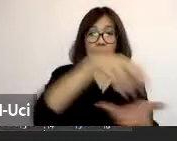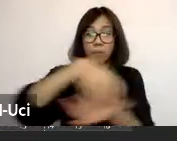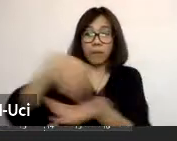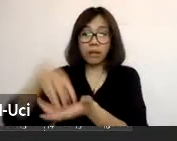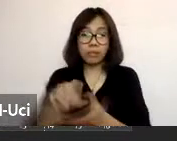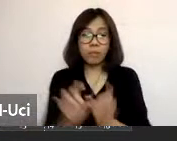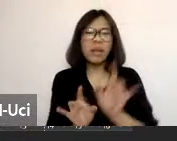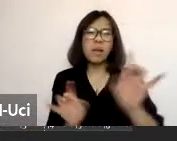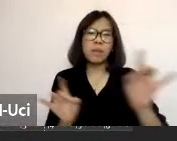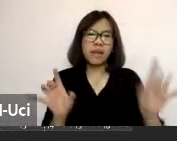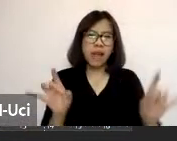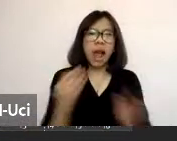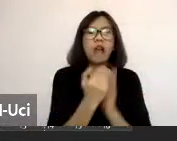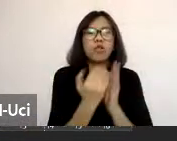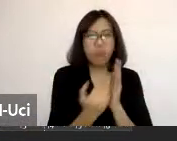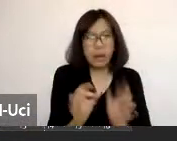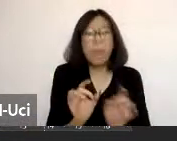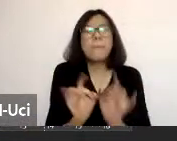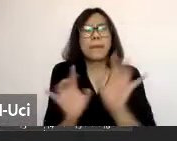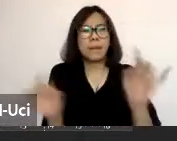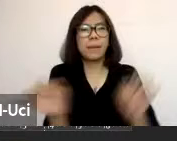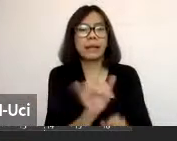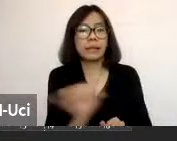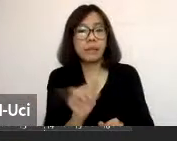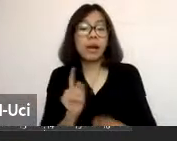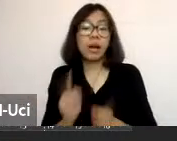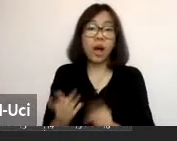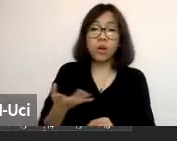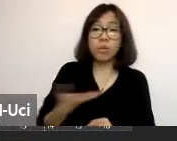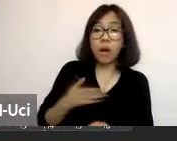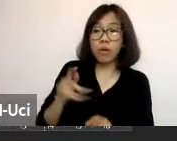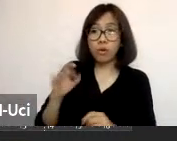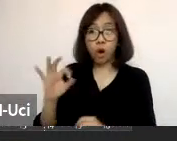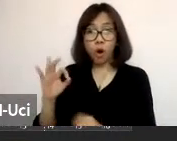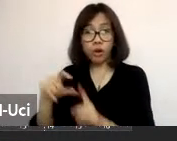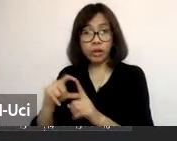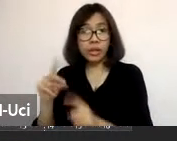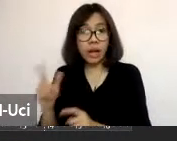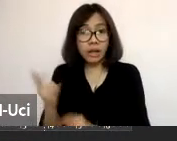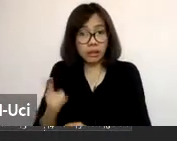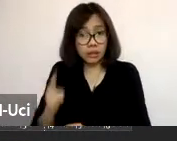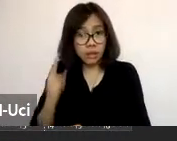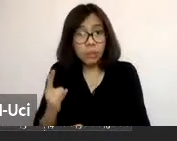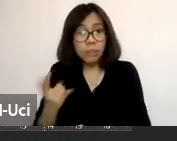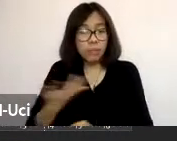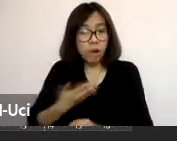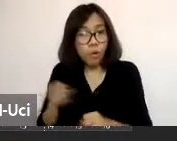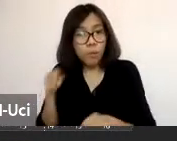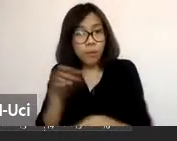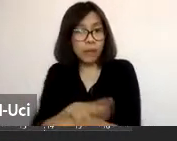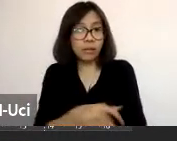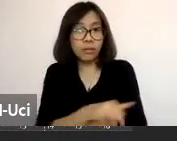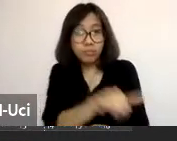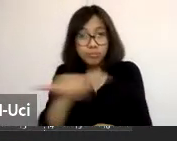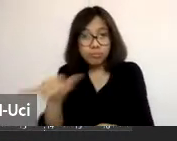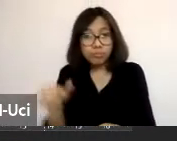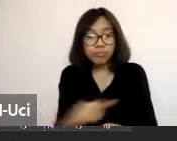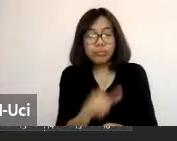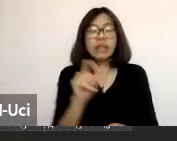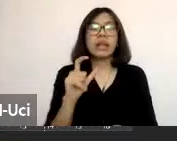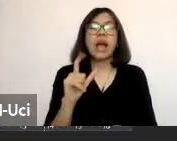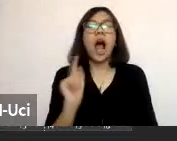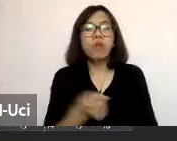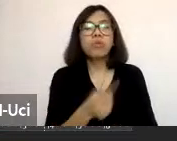odierno dia akan diterapkan Kartini 1pc disitu aja Jangan yang seperti sekarang jadi masing-masing bertahan